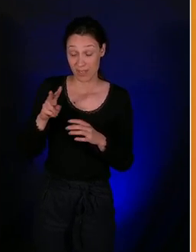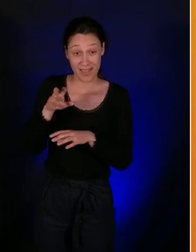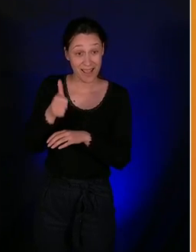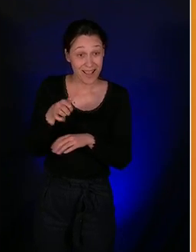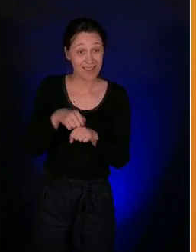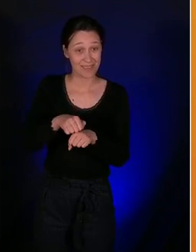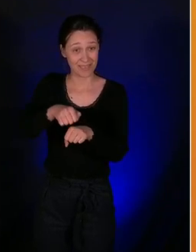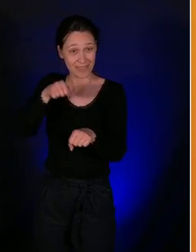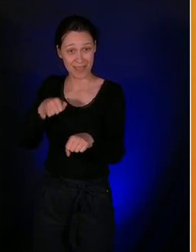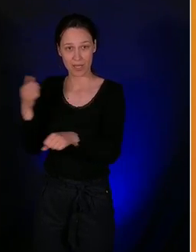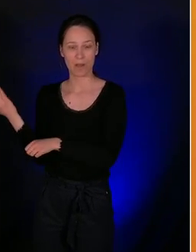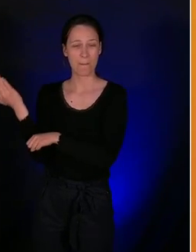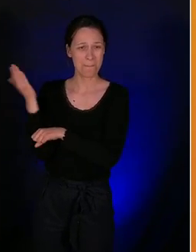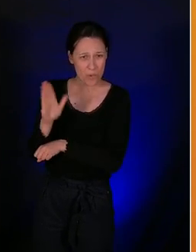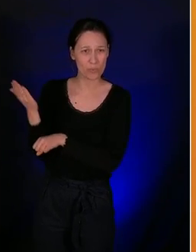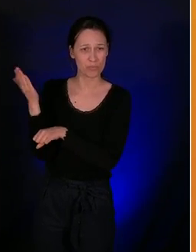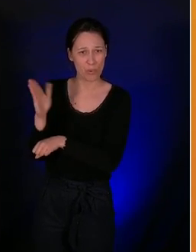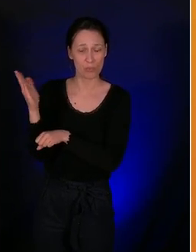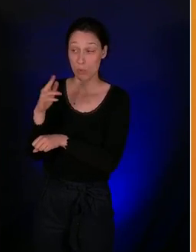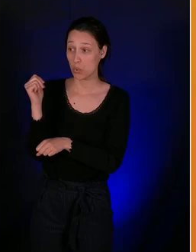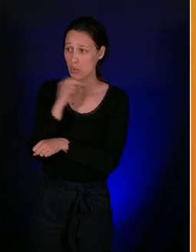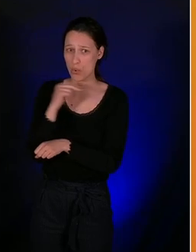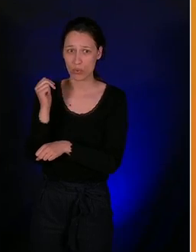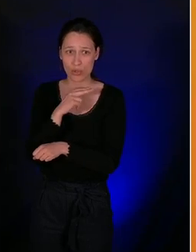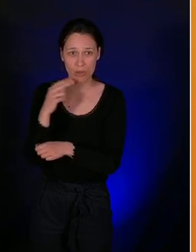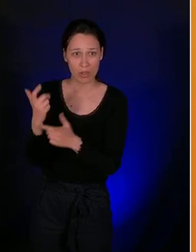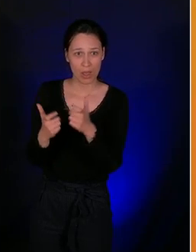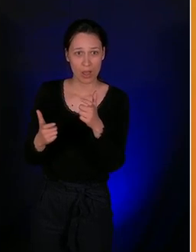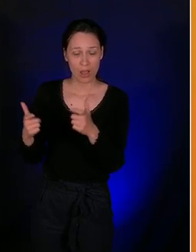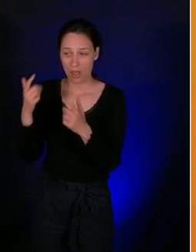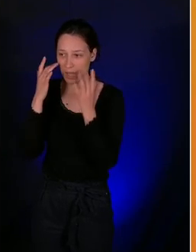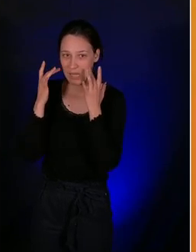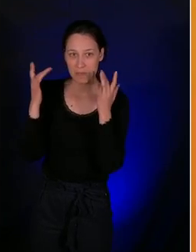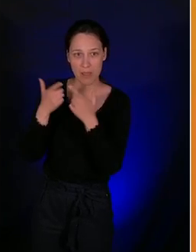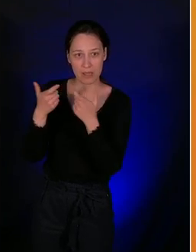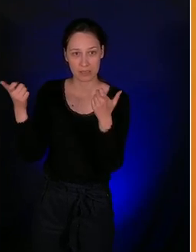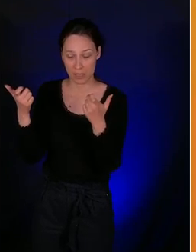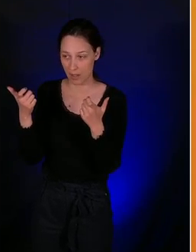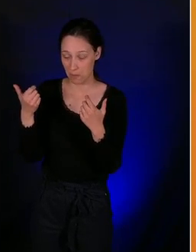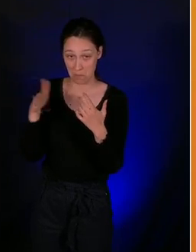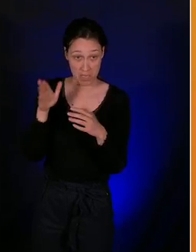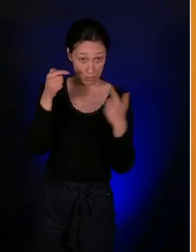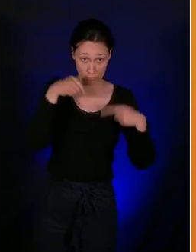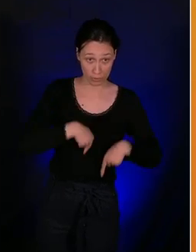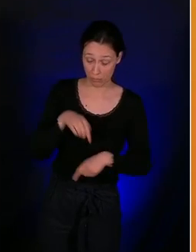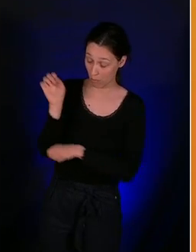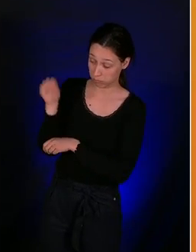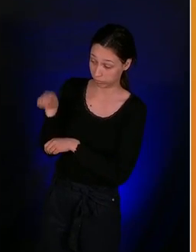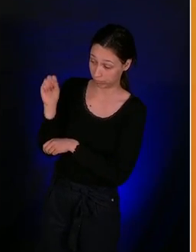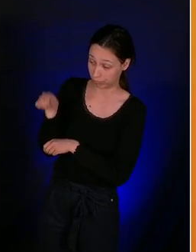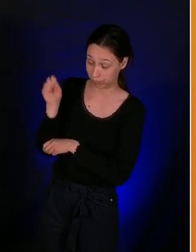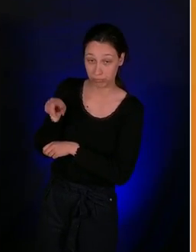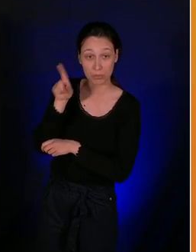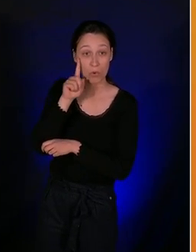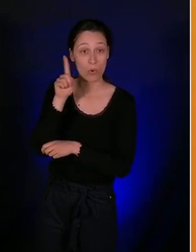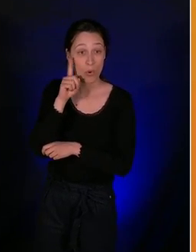siècle, les dirigeants continuent à nous envoyer vers la catastrophe. Les capitalistes préservent leur système qui leur permet,